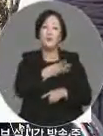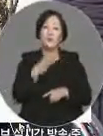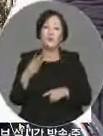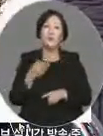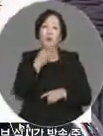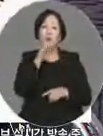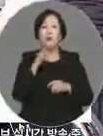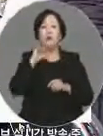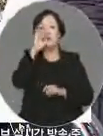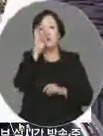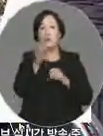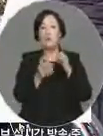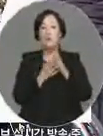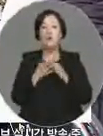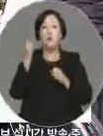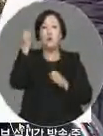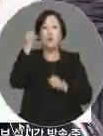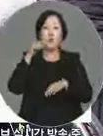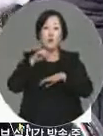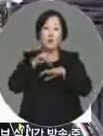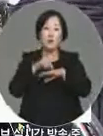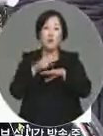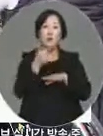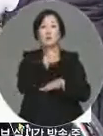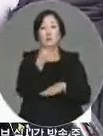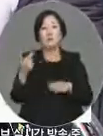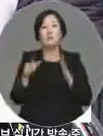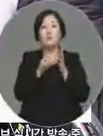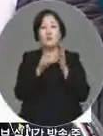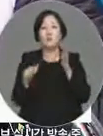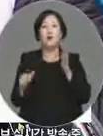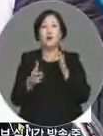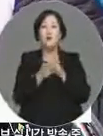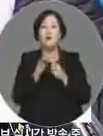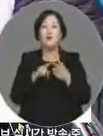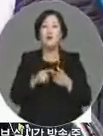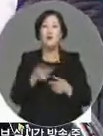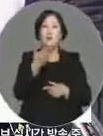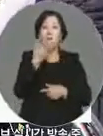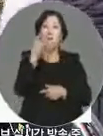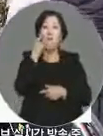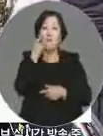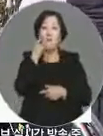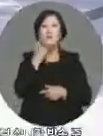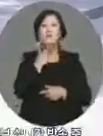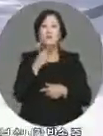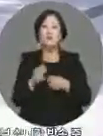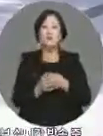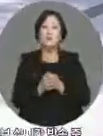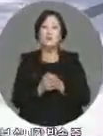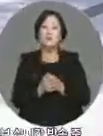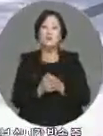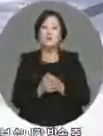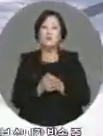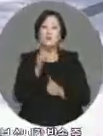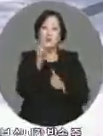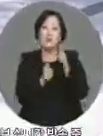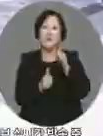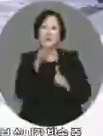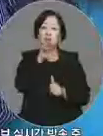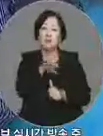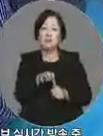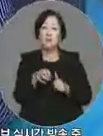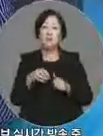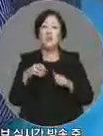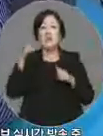하고 또 고래고기라는 것이 제일 또 유명하니까 고래고기도 좀 먹어보고 싶고. 경기장